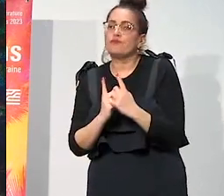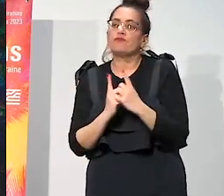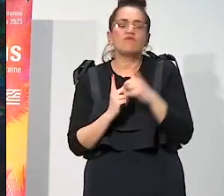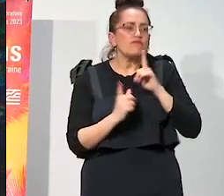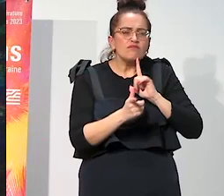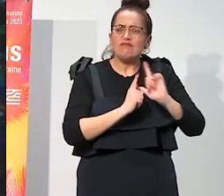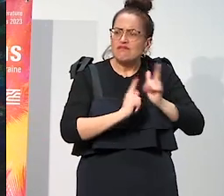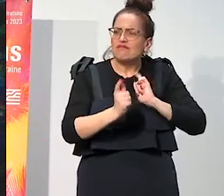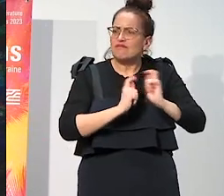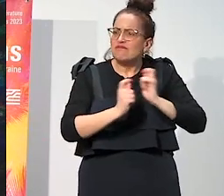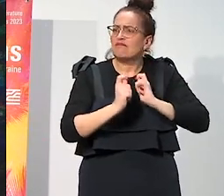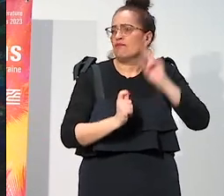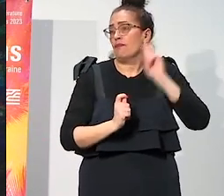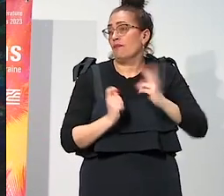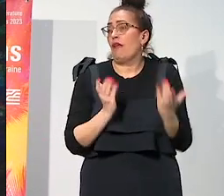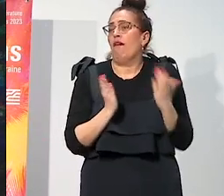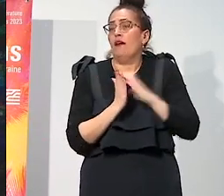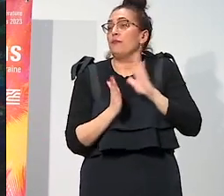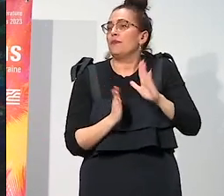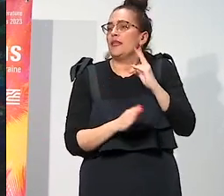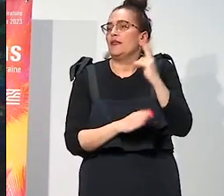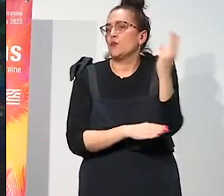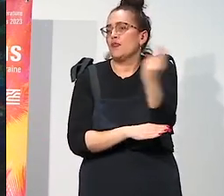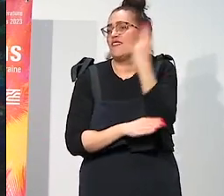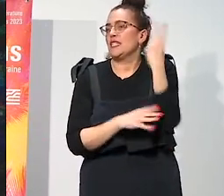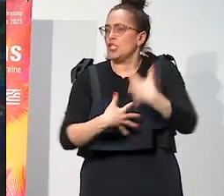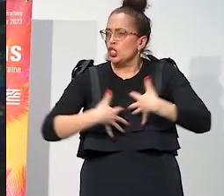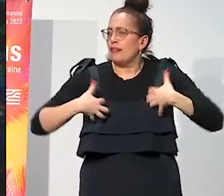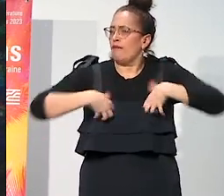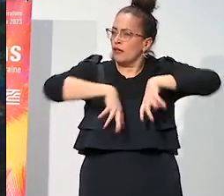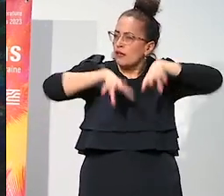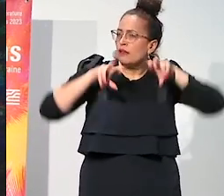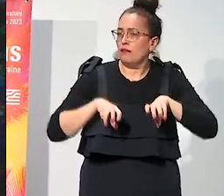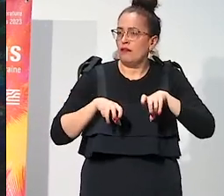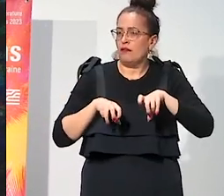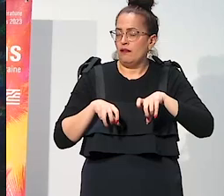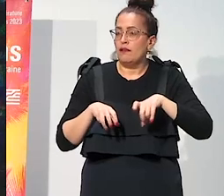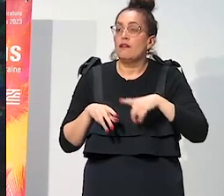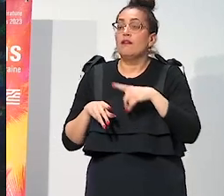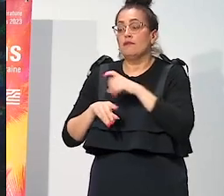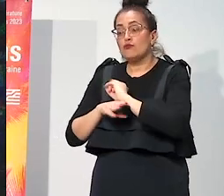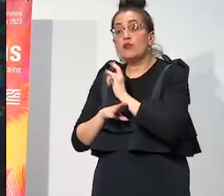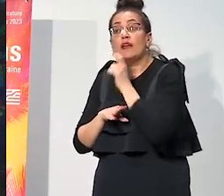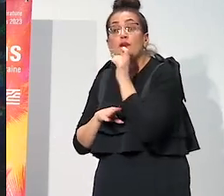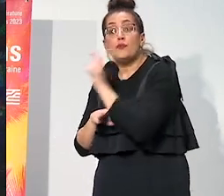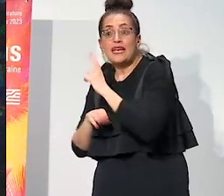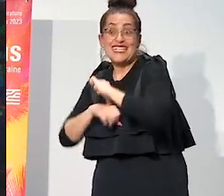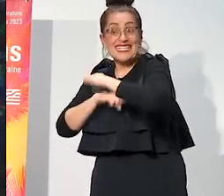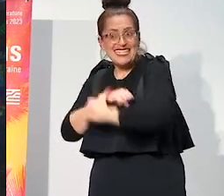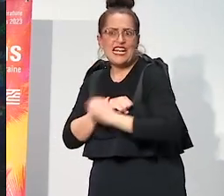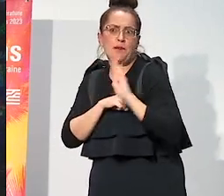qui a énormément écrit d'articles universitaires sur le journal comme œuvre, elle m'a expliqué